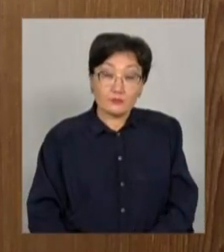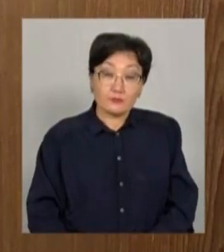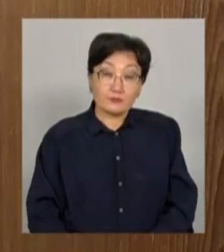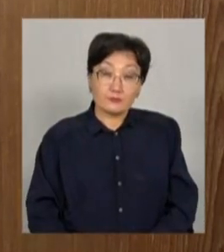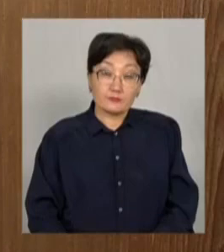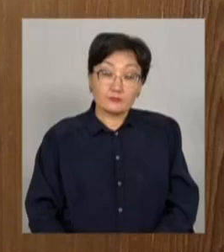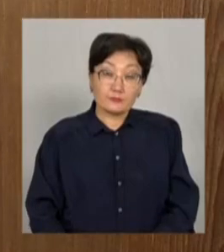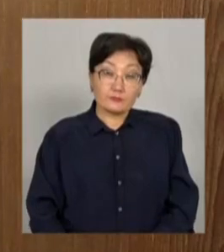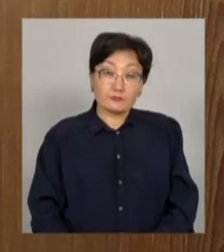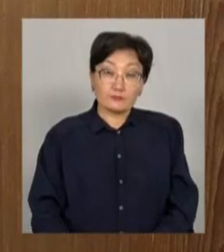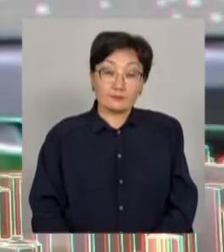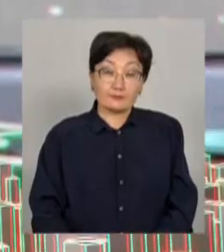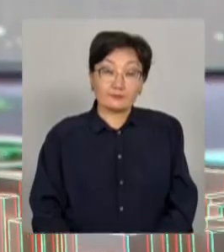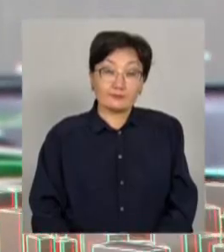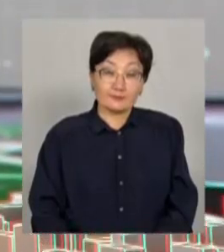етілуге жатпайды.